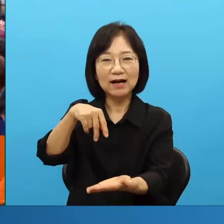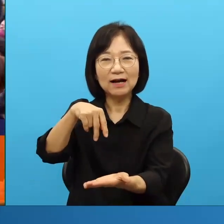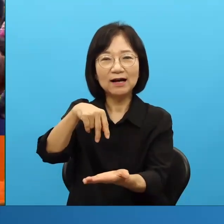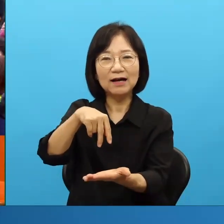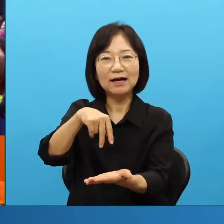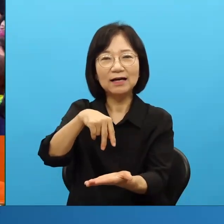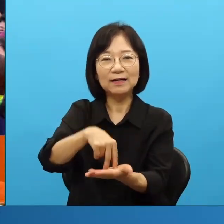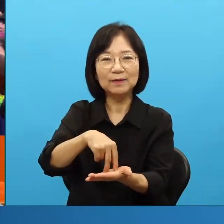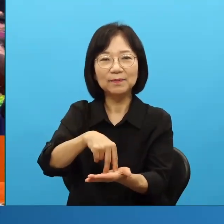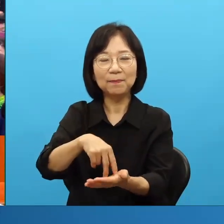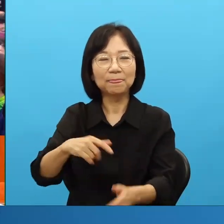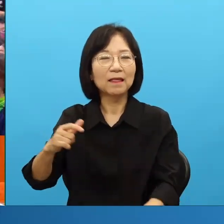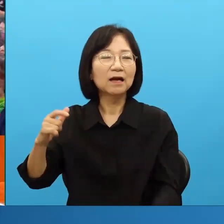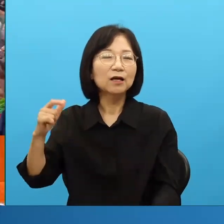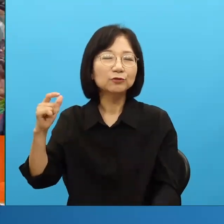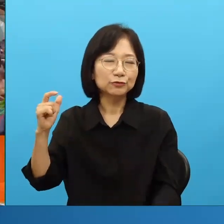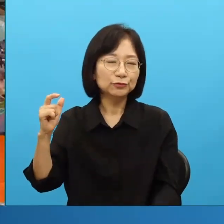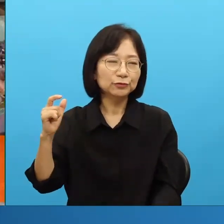서리라.